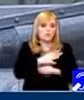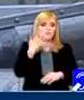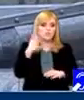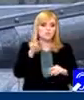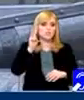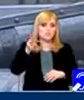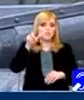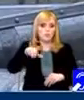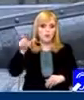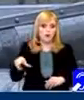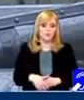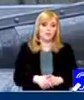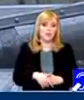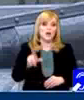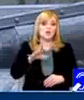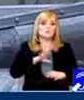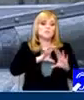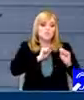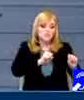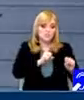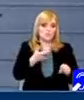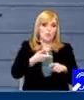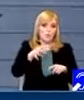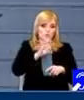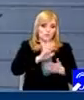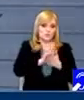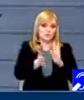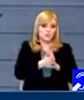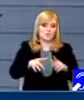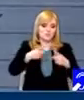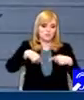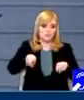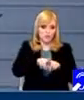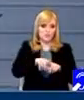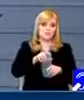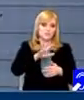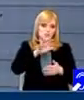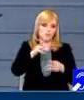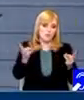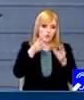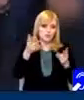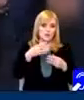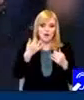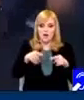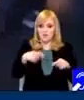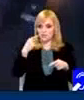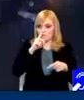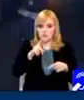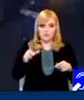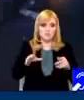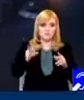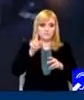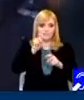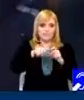53 de persoane. Pentru a preveni astfel de situații, Inspectoratul General pentru situații de urgență a demarat acum o lună campania